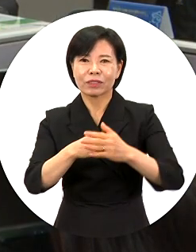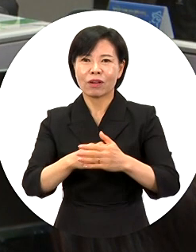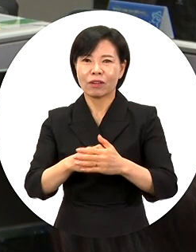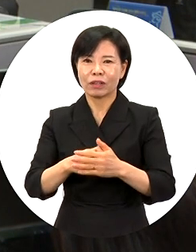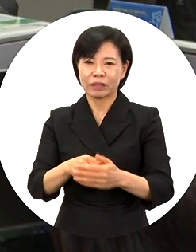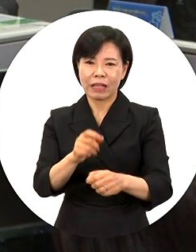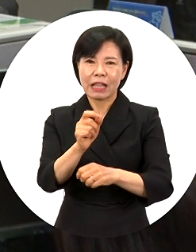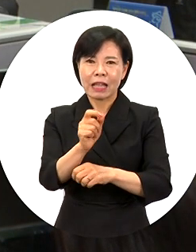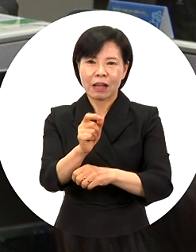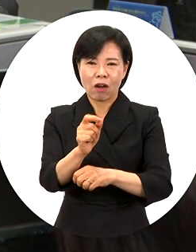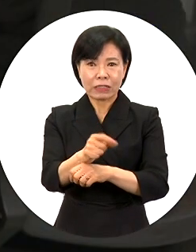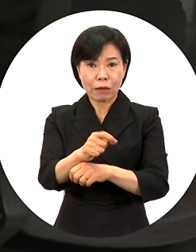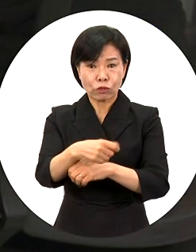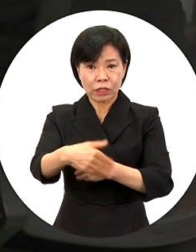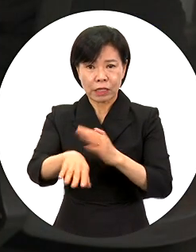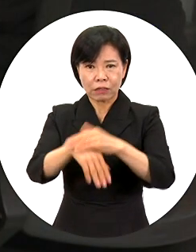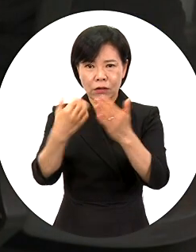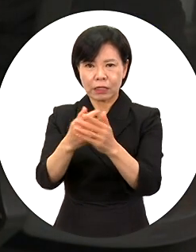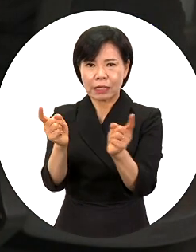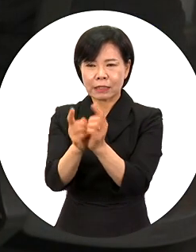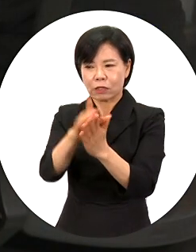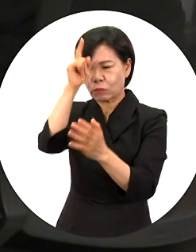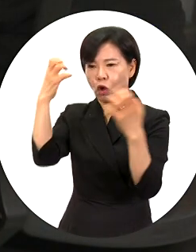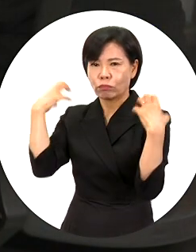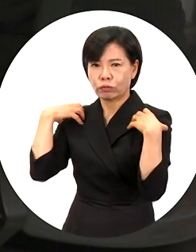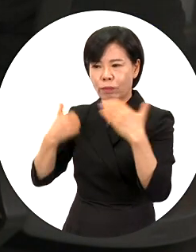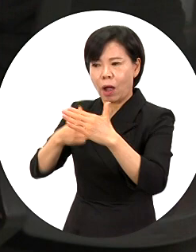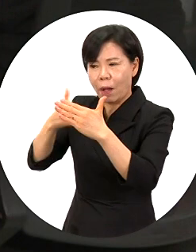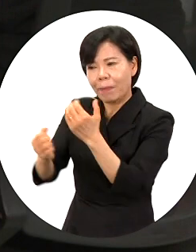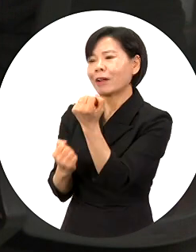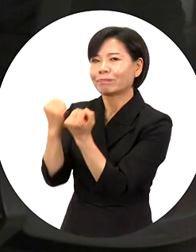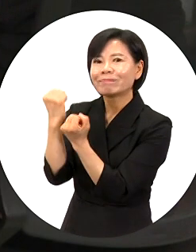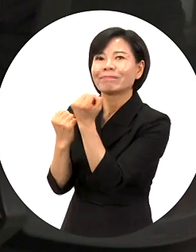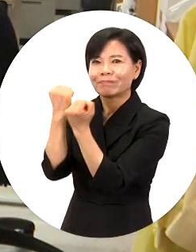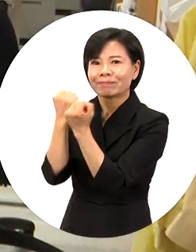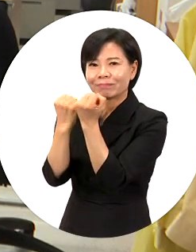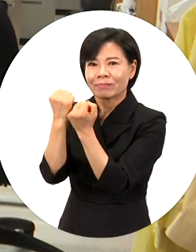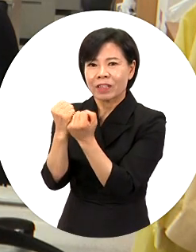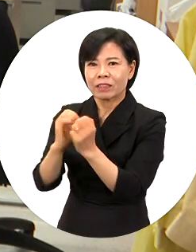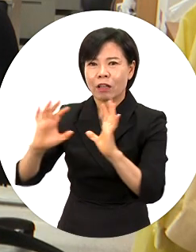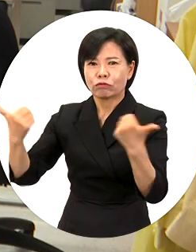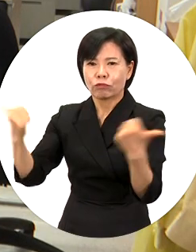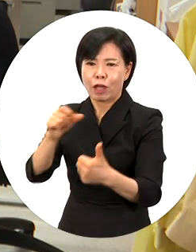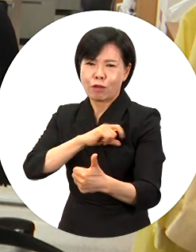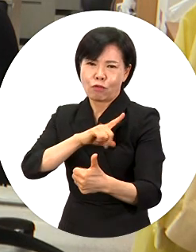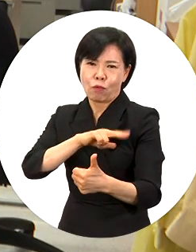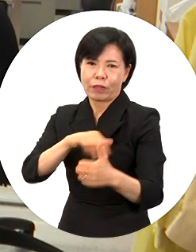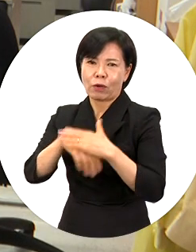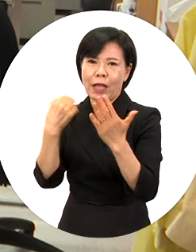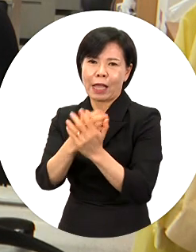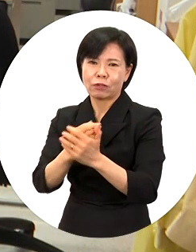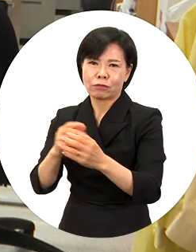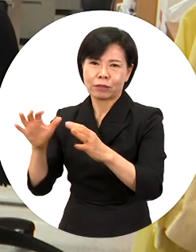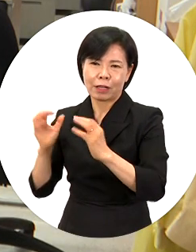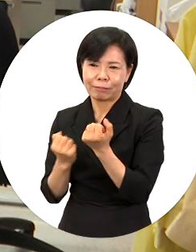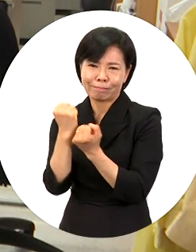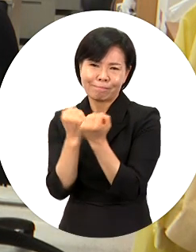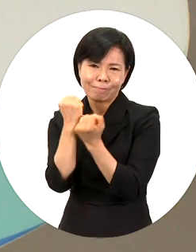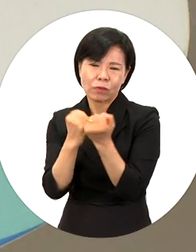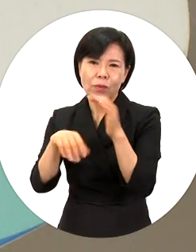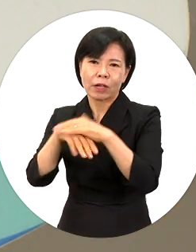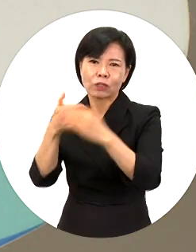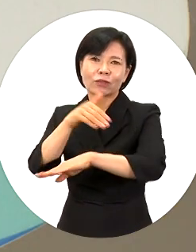9월부터는 실국 간부 공무원들이 기재부를 방문해 사전 설명하고 지역 국회의원 등과도 긴밀한